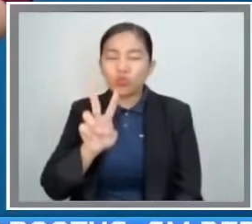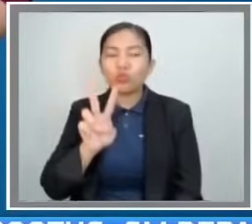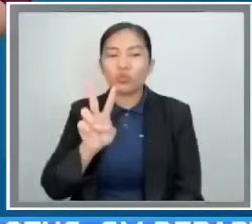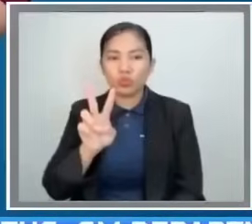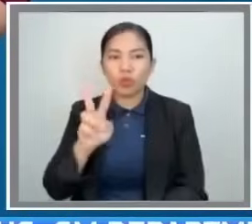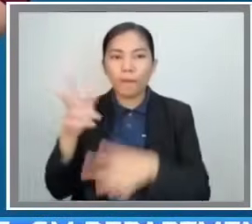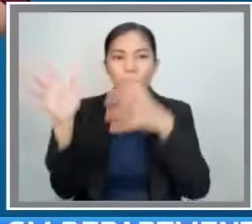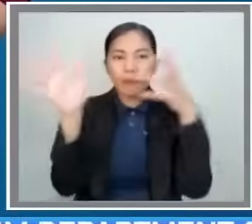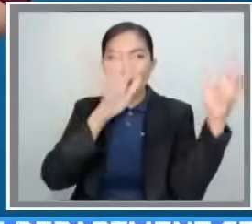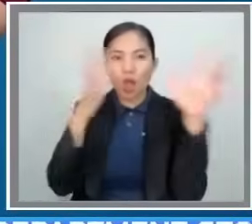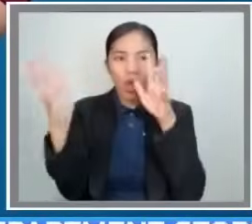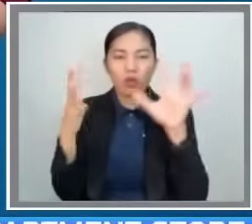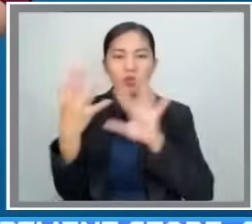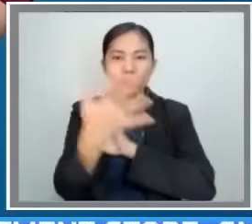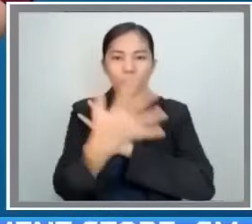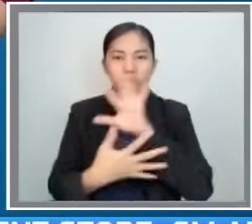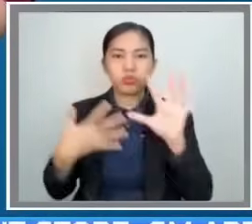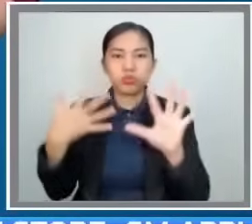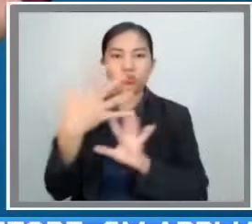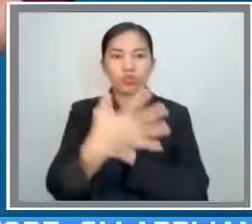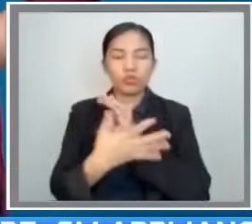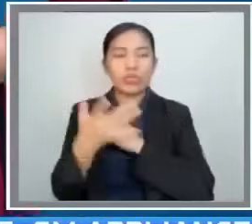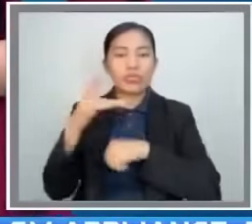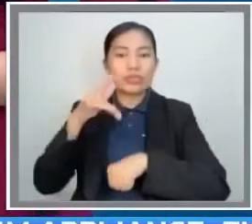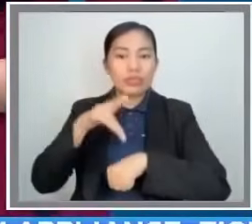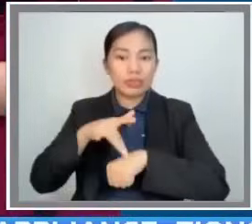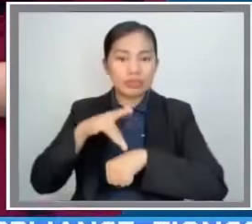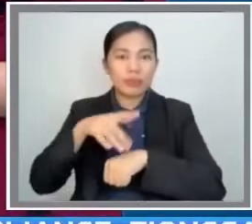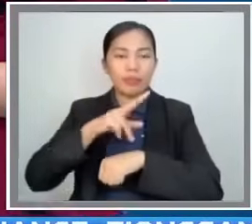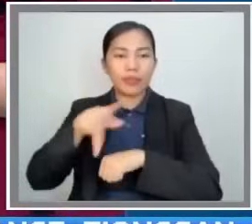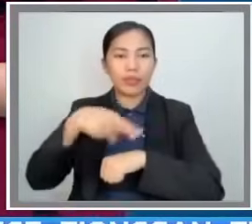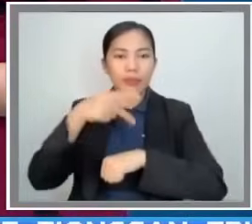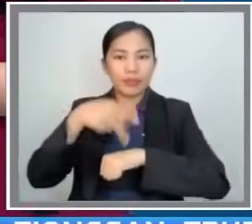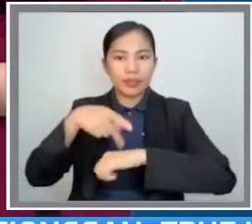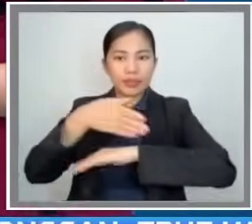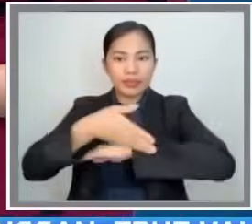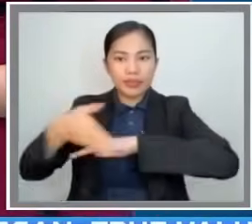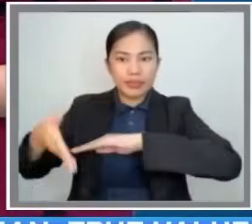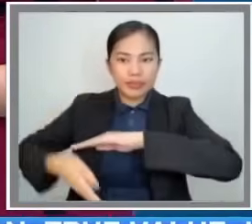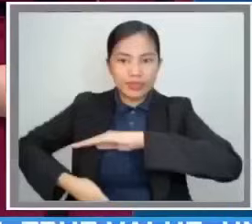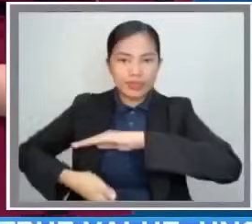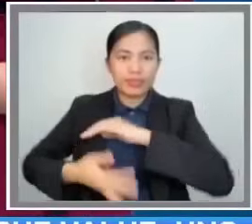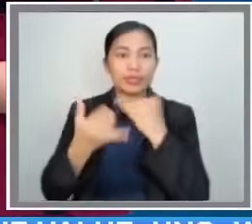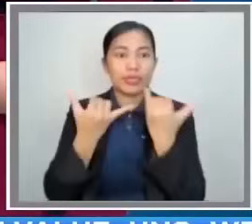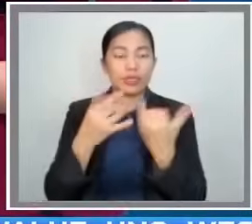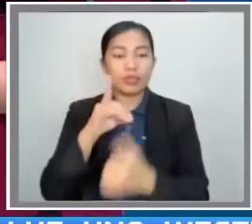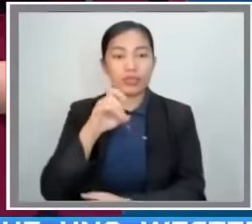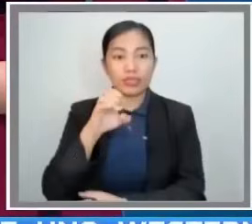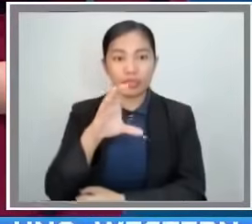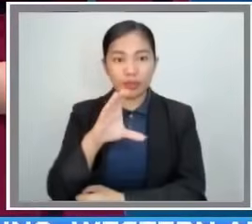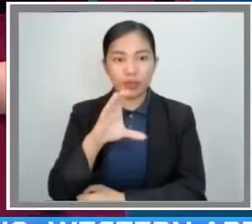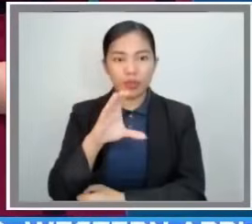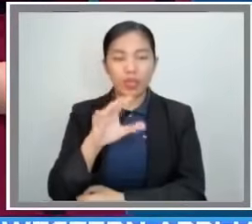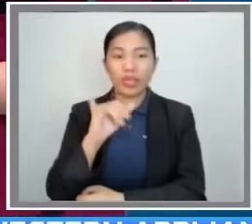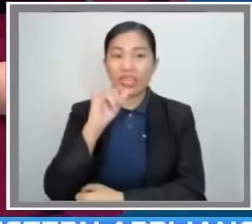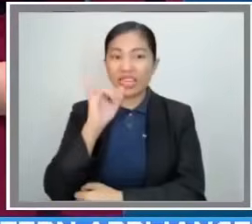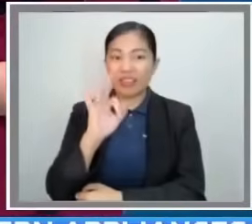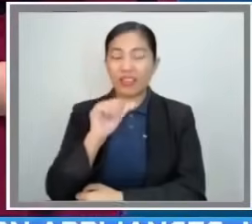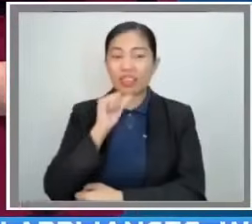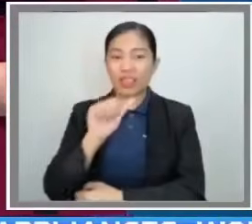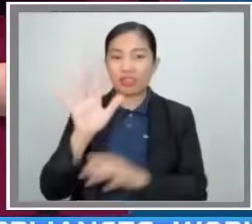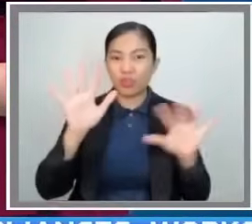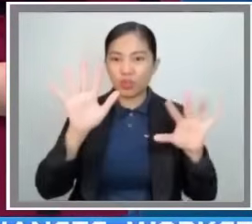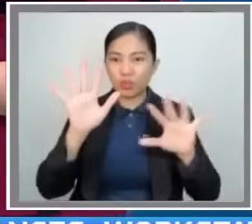Philippine Area of Responsibility ngayong Disyembre. Base sa datos ng PAGASA, kung hindi man lilihis sa bansa ang mga potensyal na bagyo,